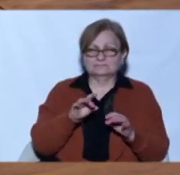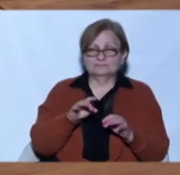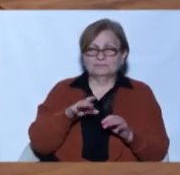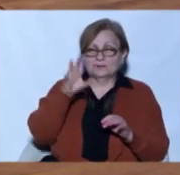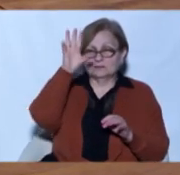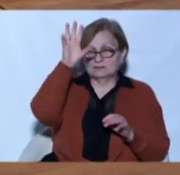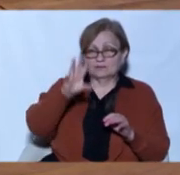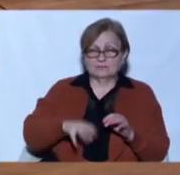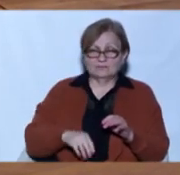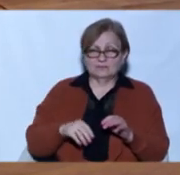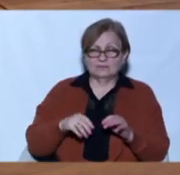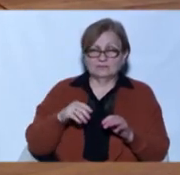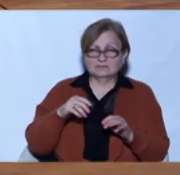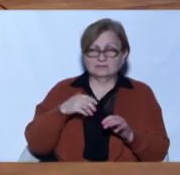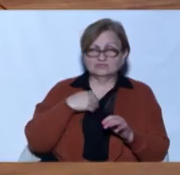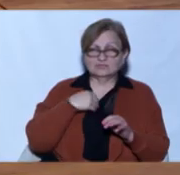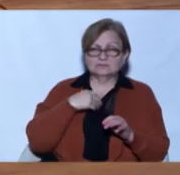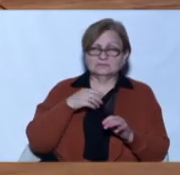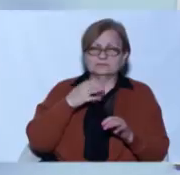ყველა შემთხვევაში ჩვენ ვაკრავთ